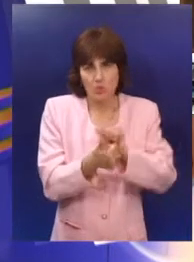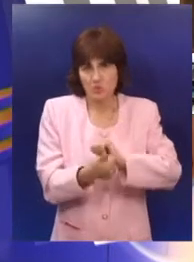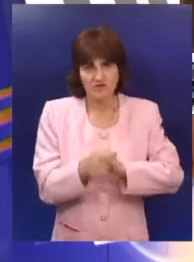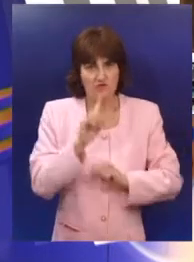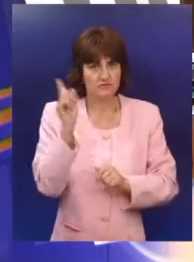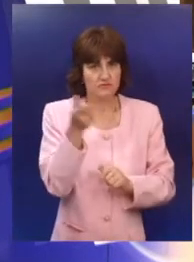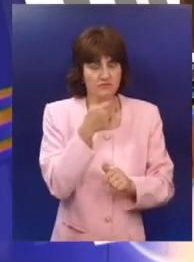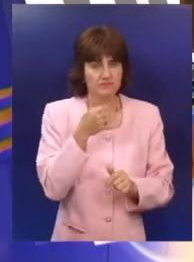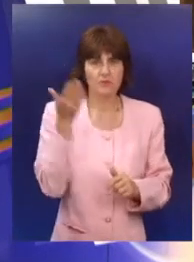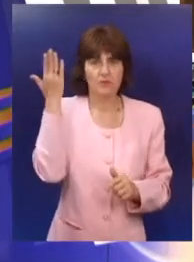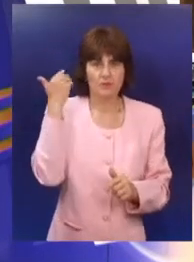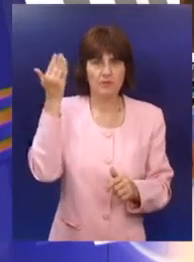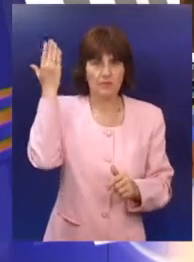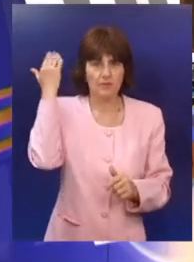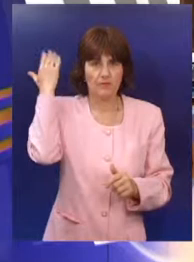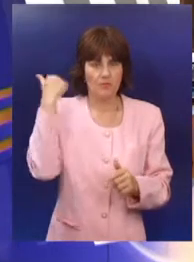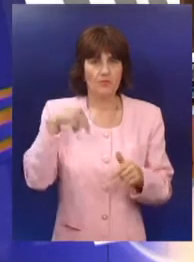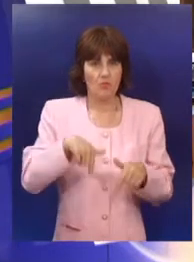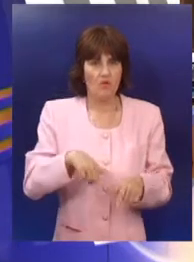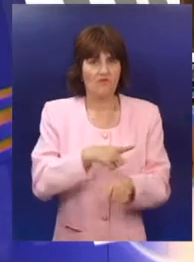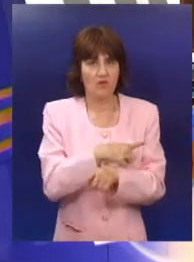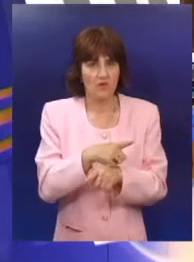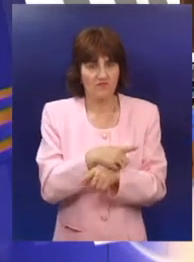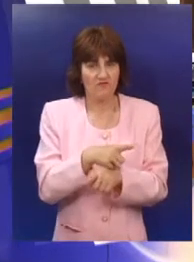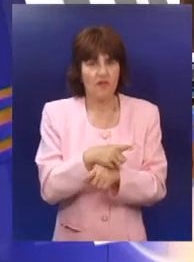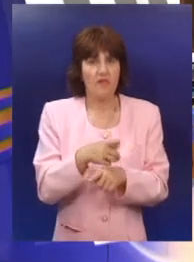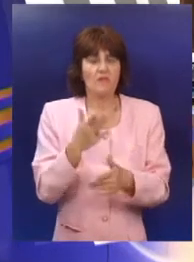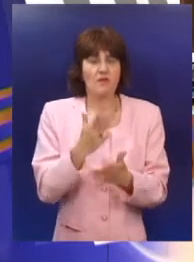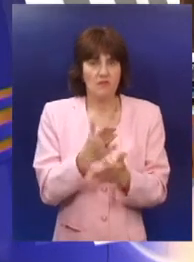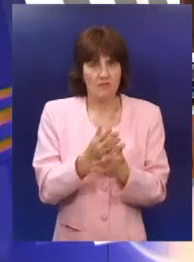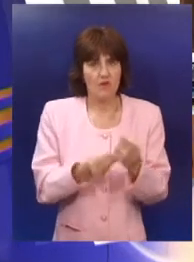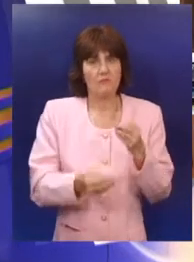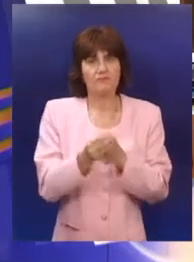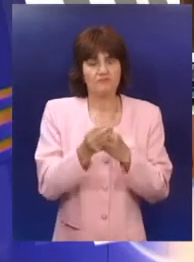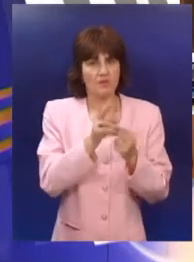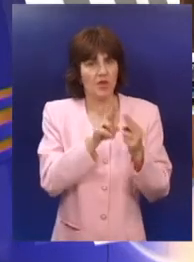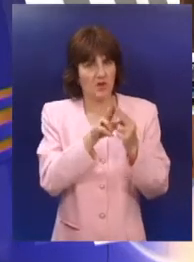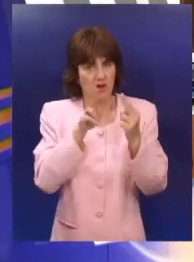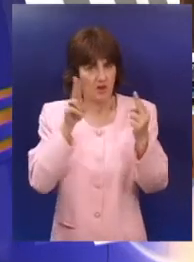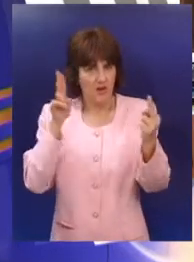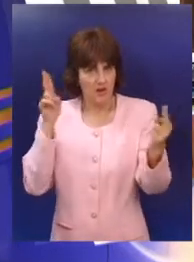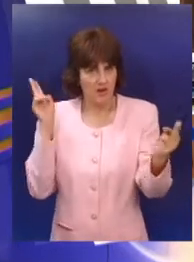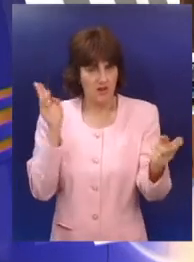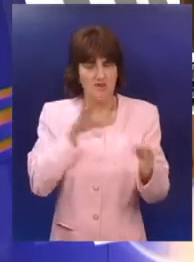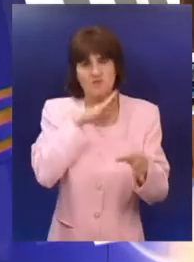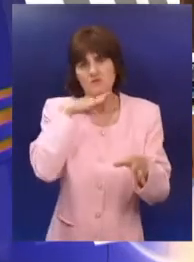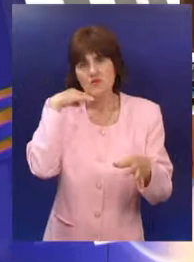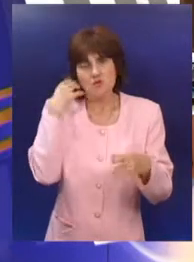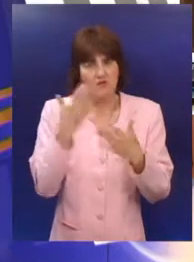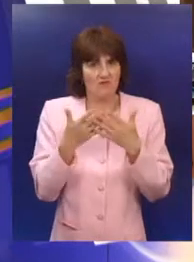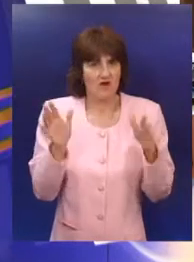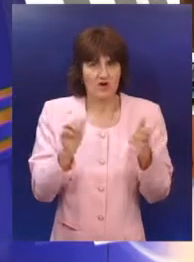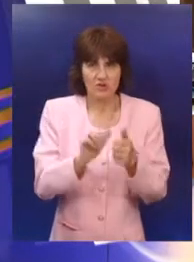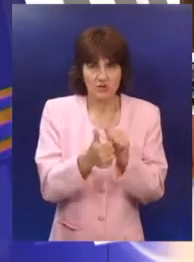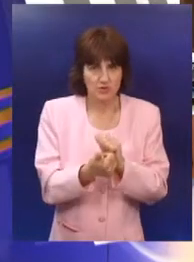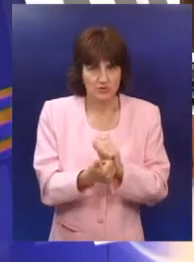gužve. Prošli godina je u ovom vremenskom intervalu je redovina blagajnama su bili mnogo,